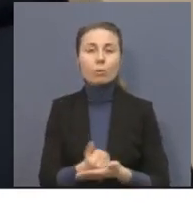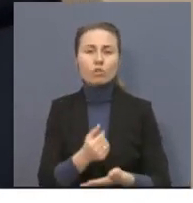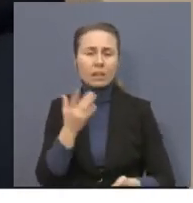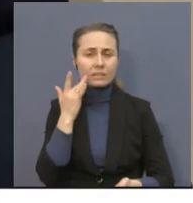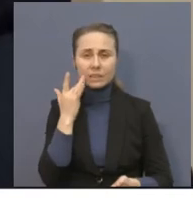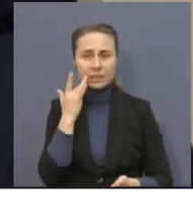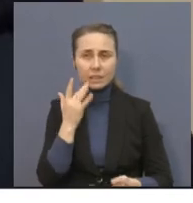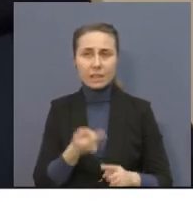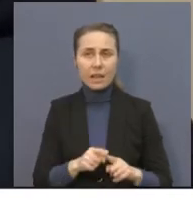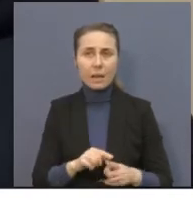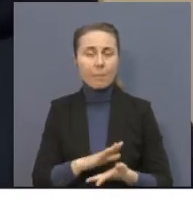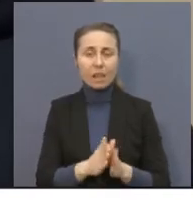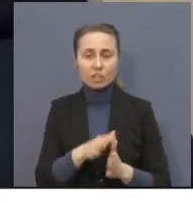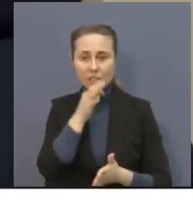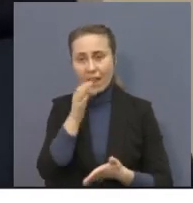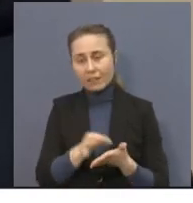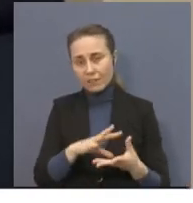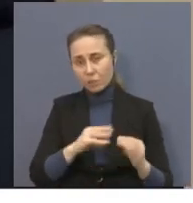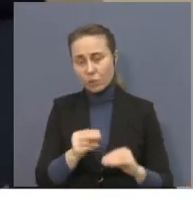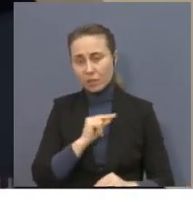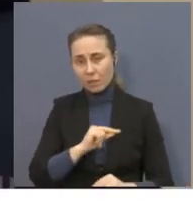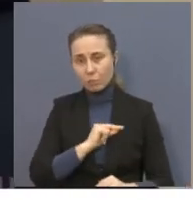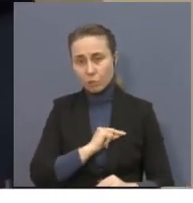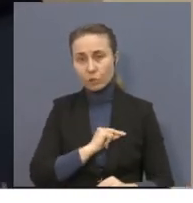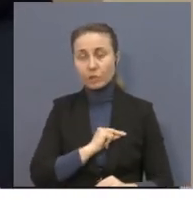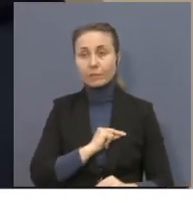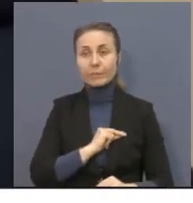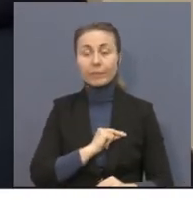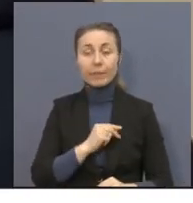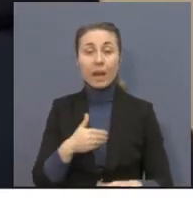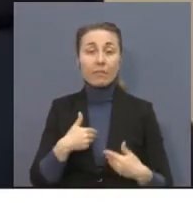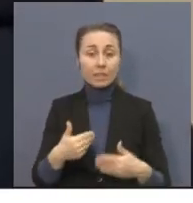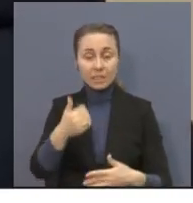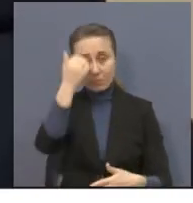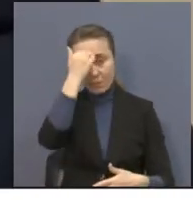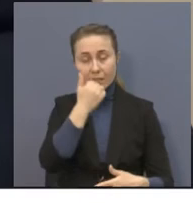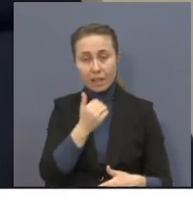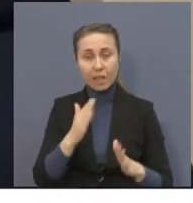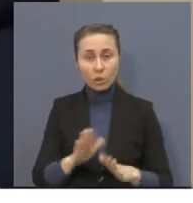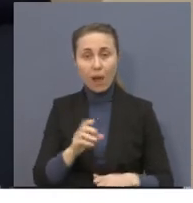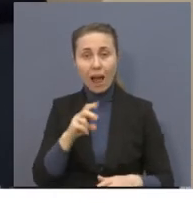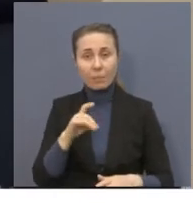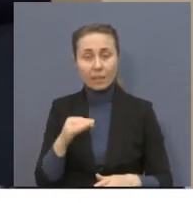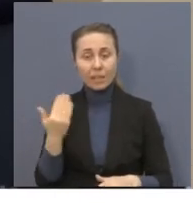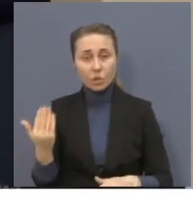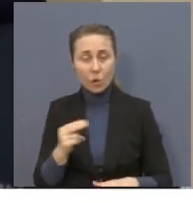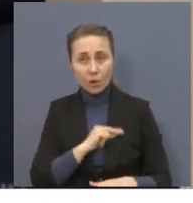всегда положительный результат работы. Также хочу выразить благодарность не только Алме Кадырбаевне за